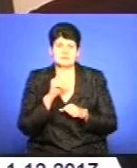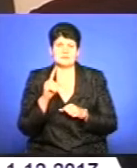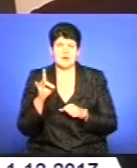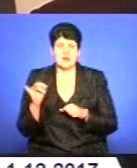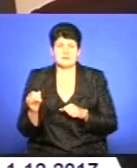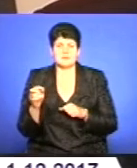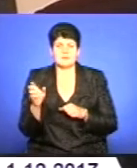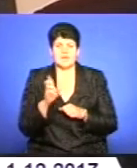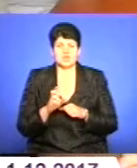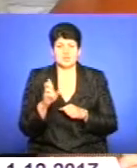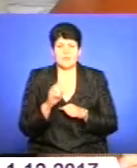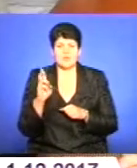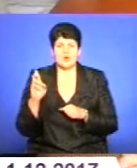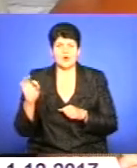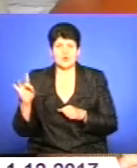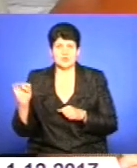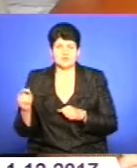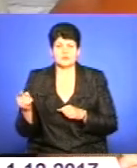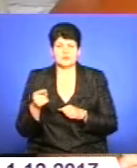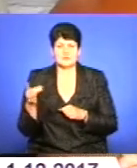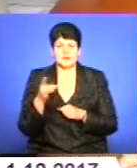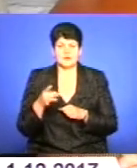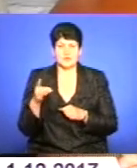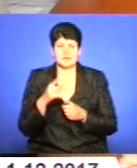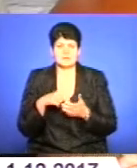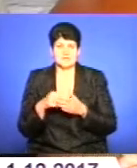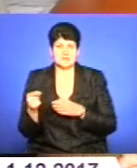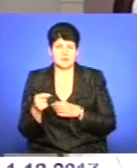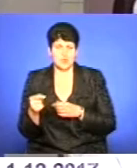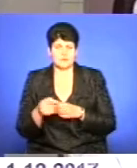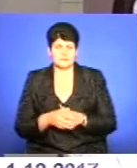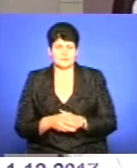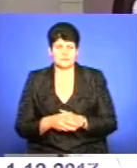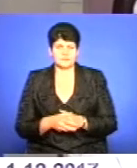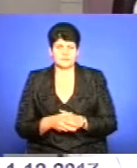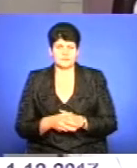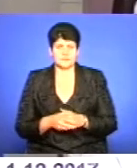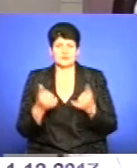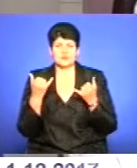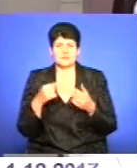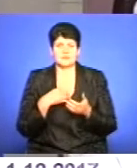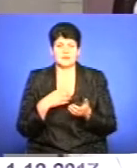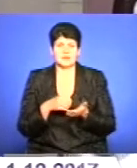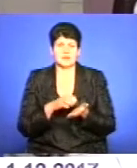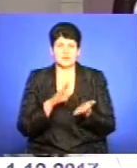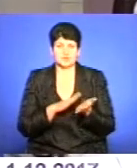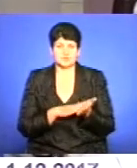Збаразькому, Бережанському, Борщівському, Тернопільському районах та місті Тернополі. Сьогодні ми реєструємо